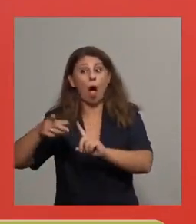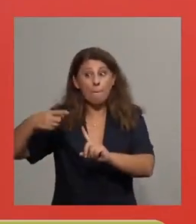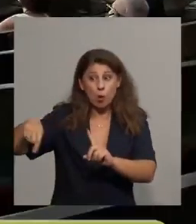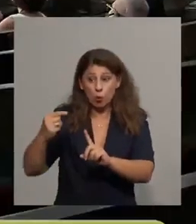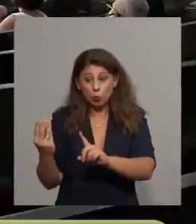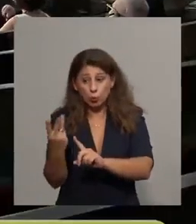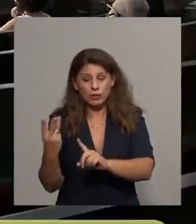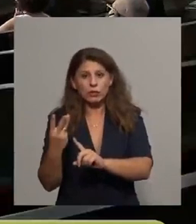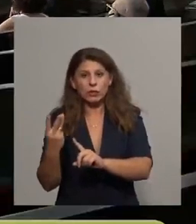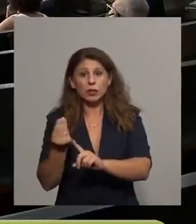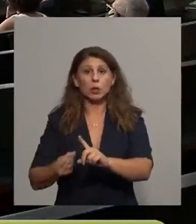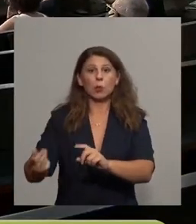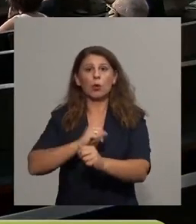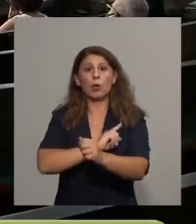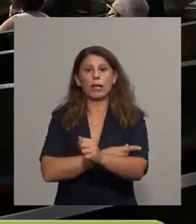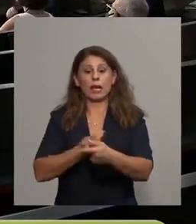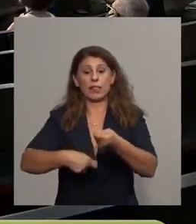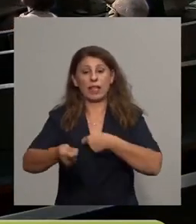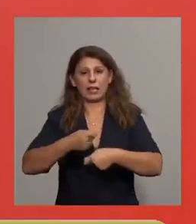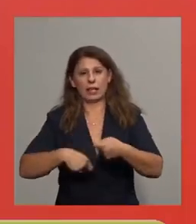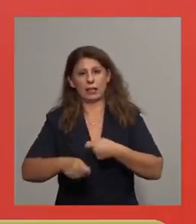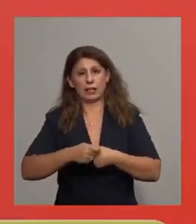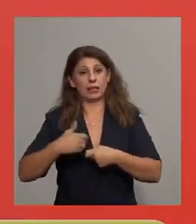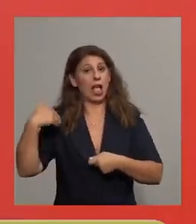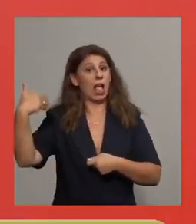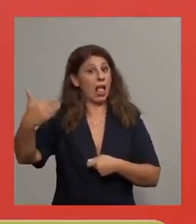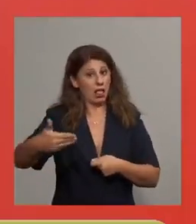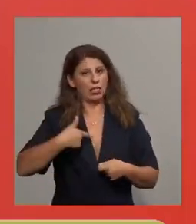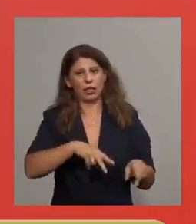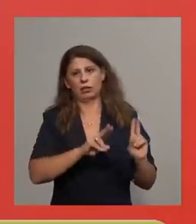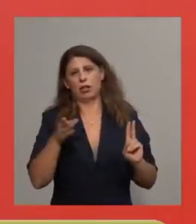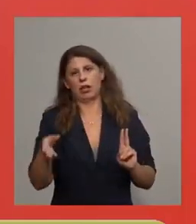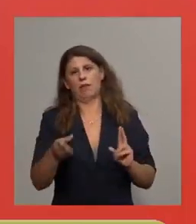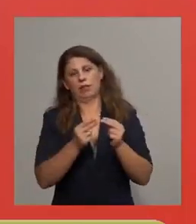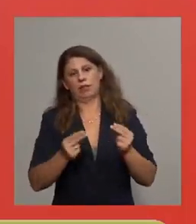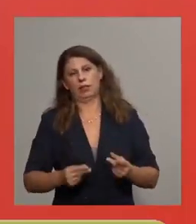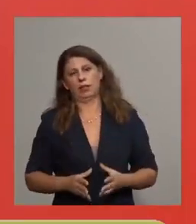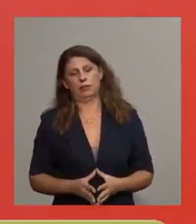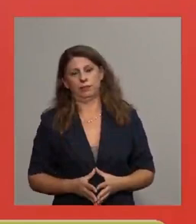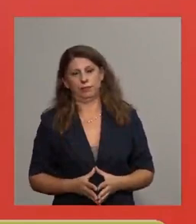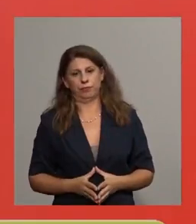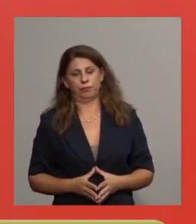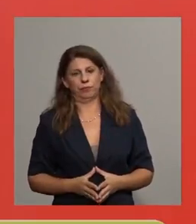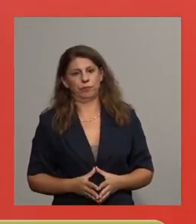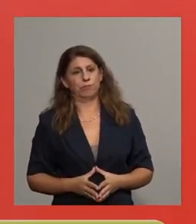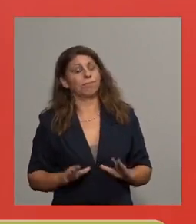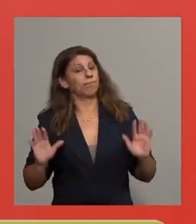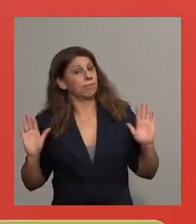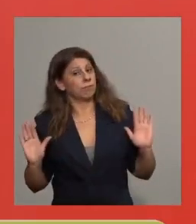είναι ο πιο ικανός διαχειριστής για να υλοποιήσει αυτή τη λύση.